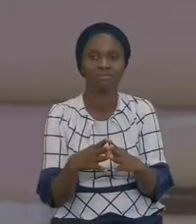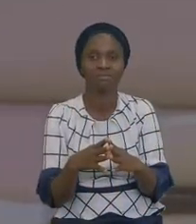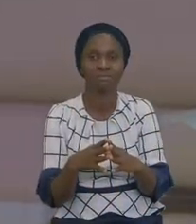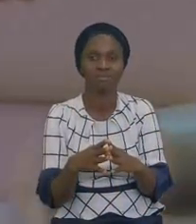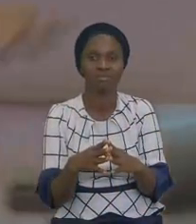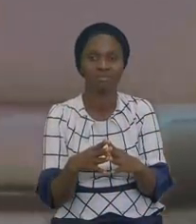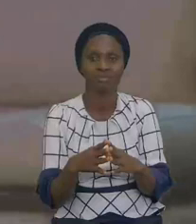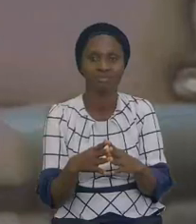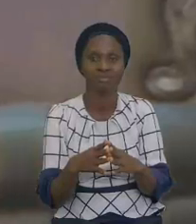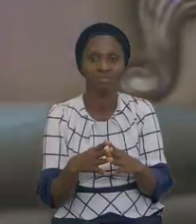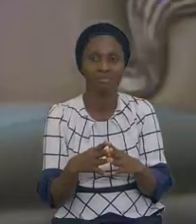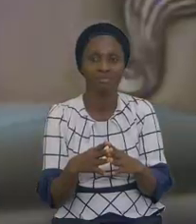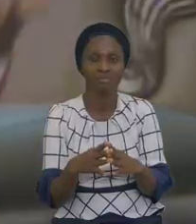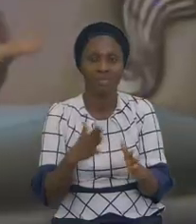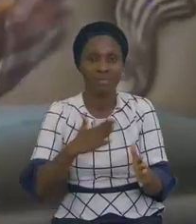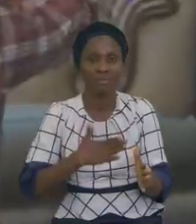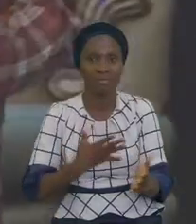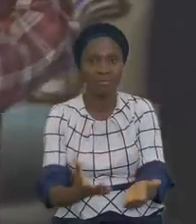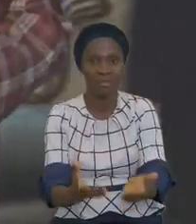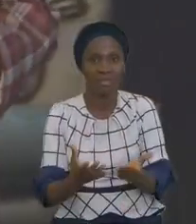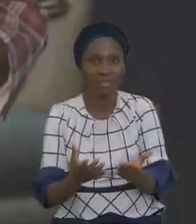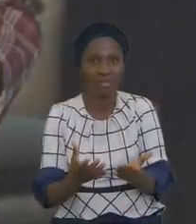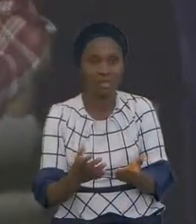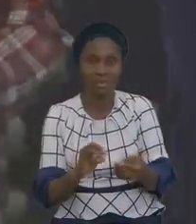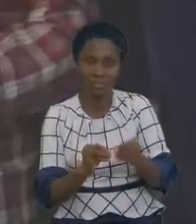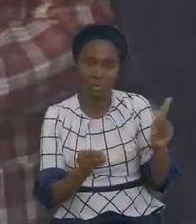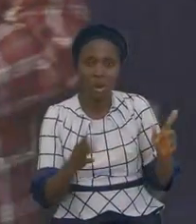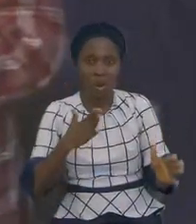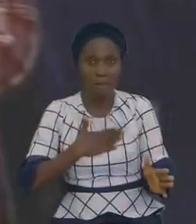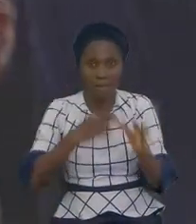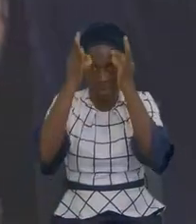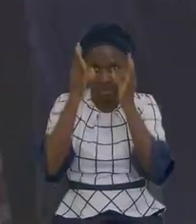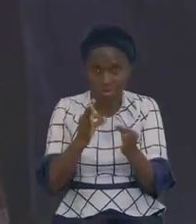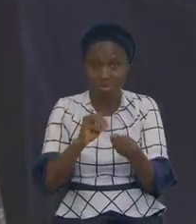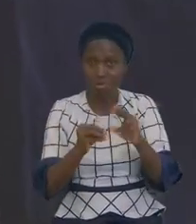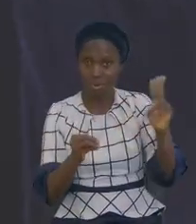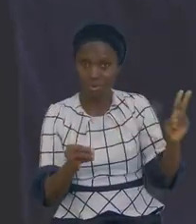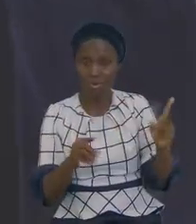Je décide et ensuite j'ai la détermination.